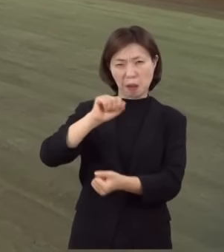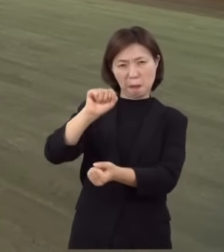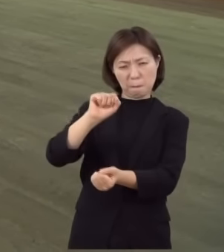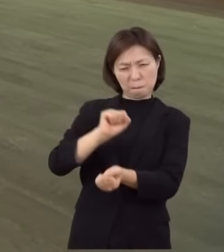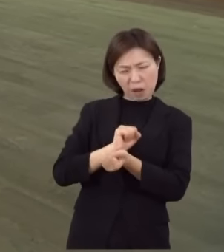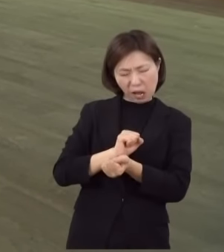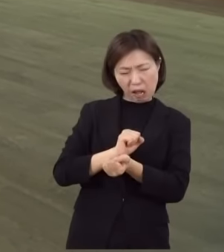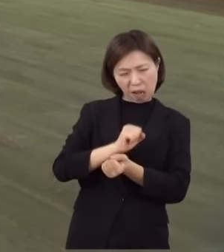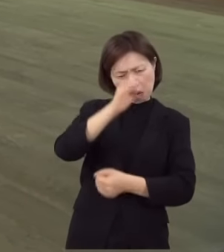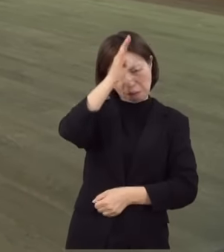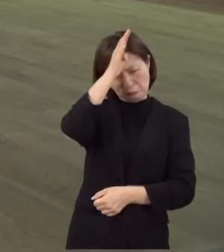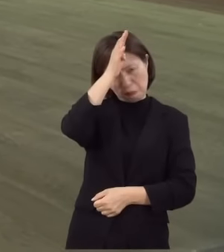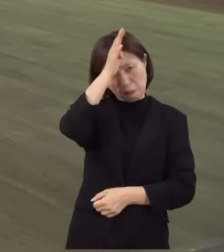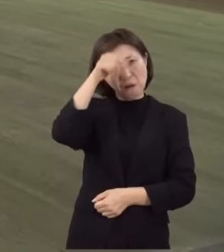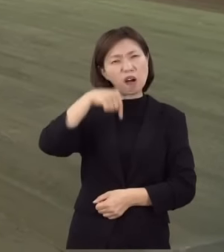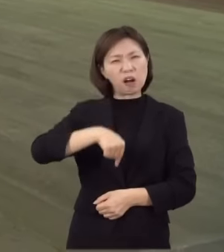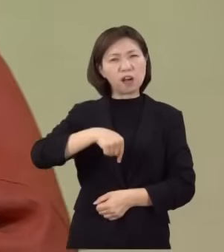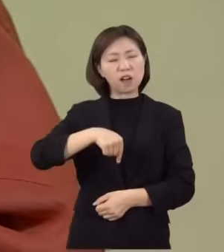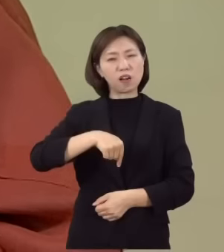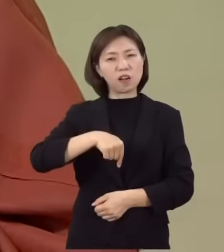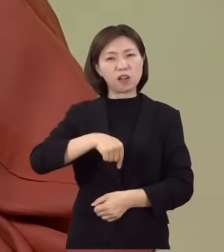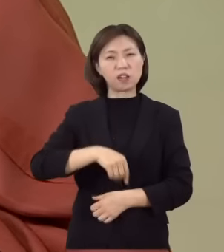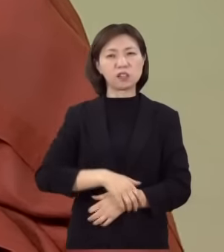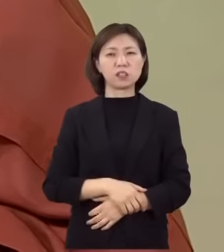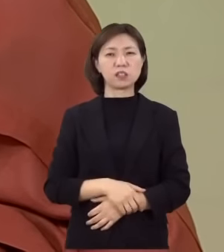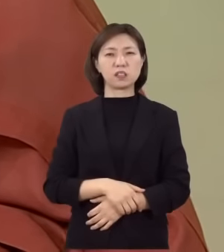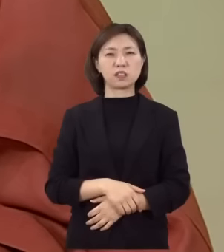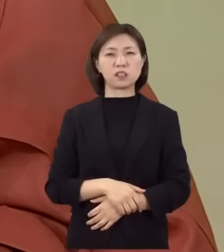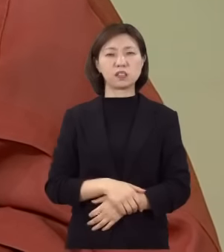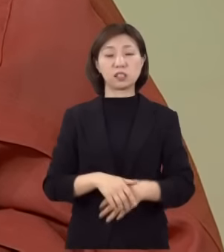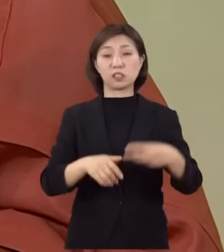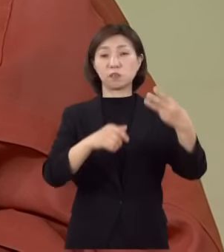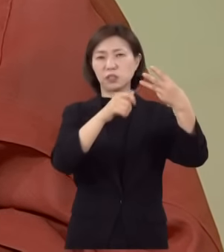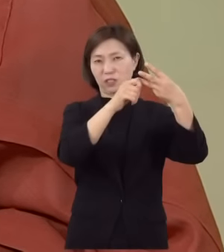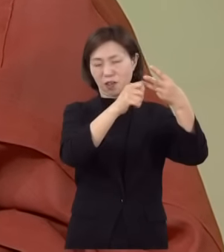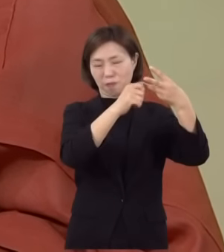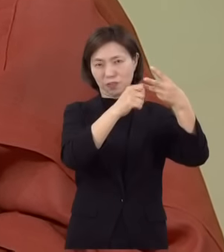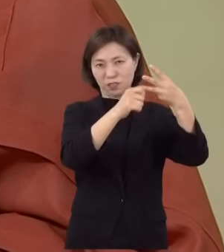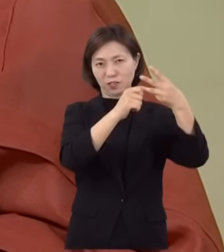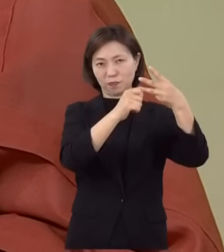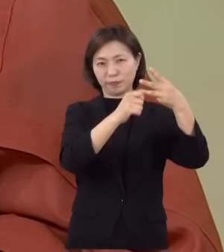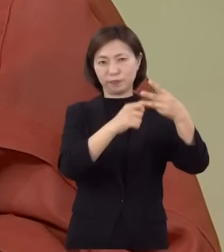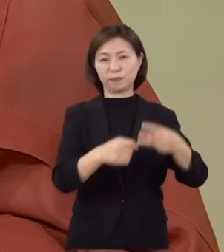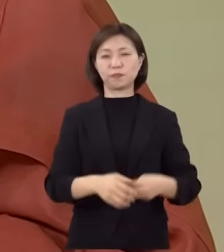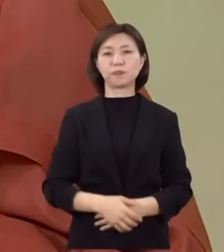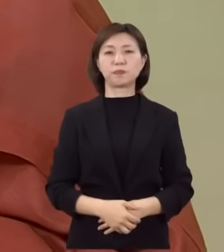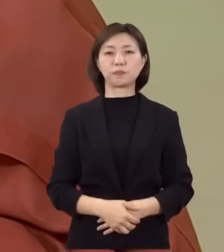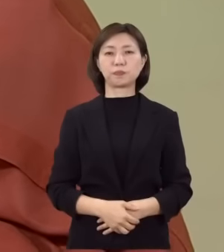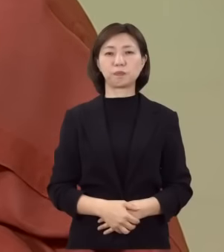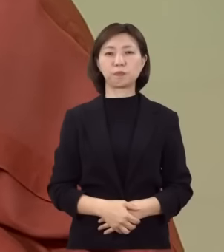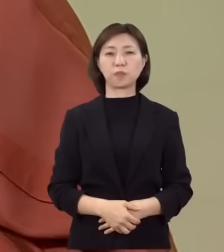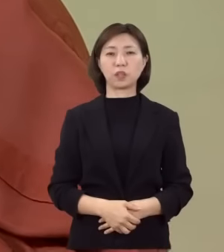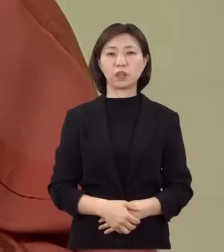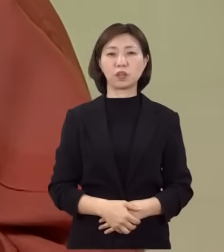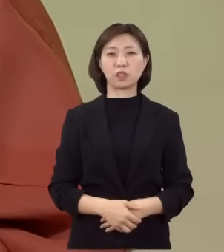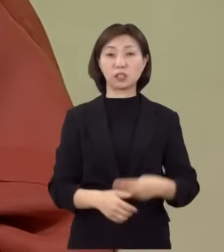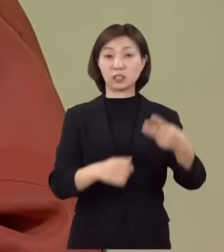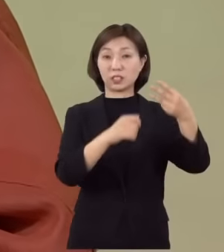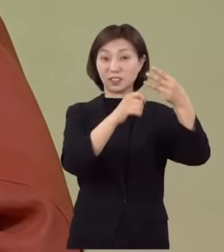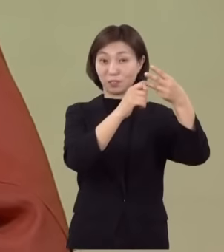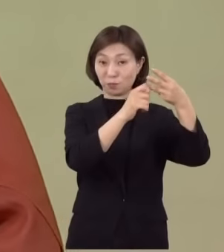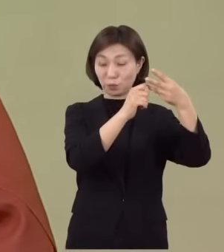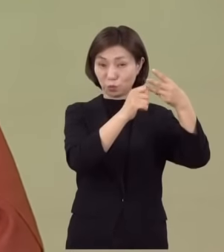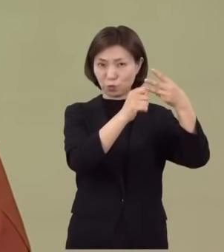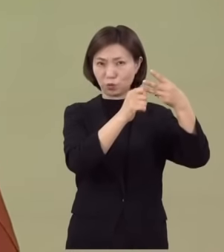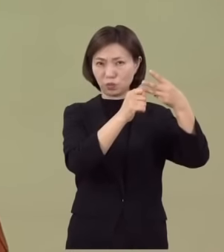몸에 건강을 잃게 되는게 바깥에서 생긴 원인이다 하지만 이것도